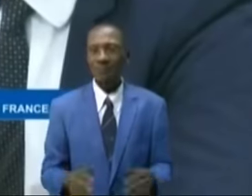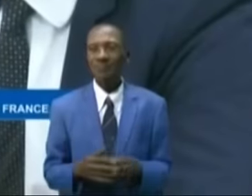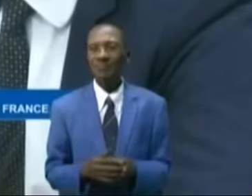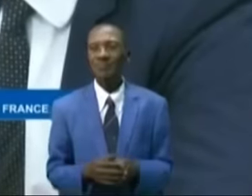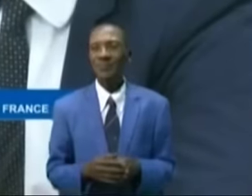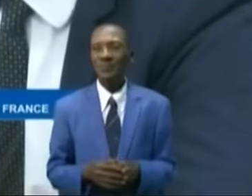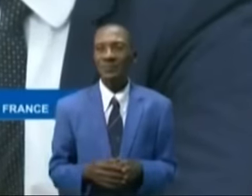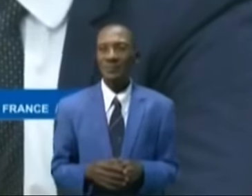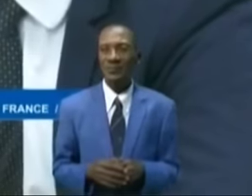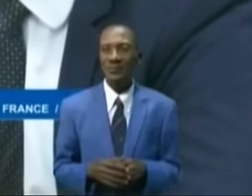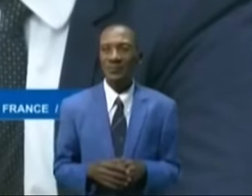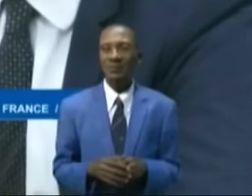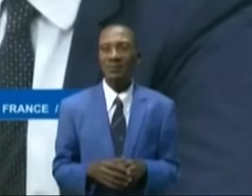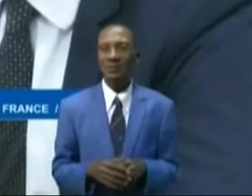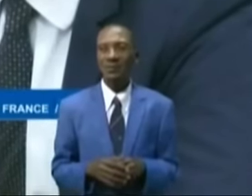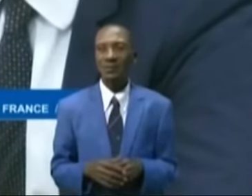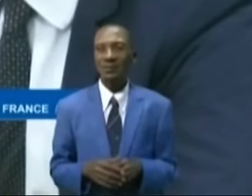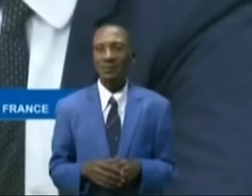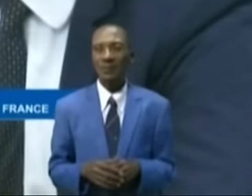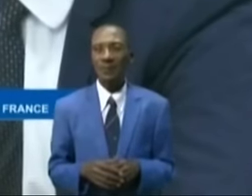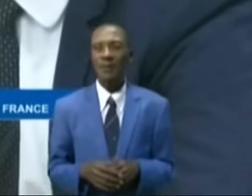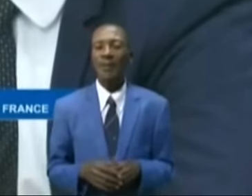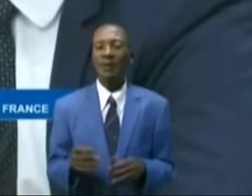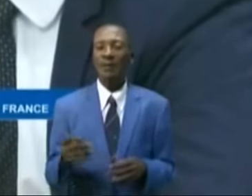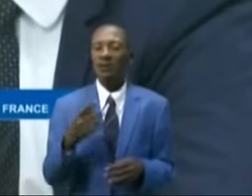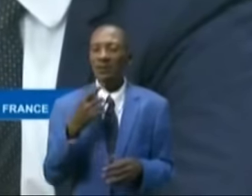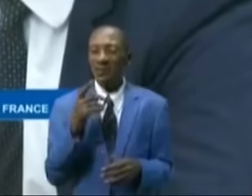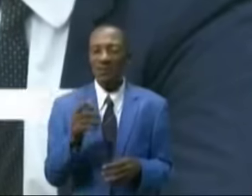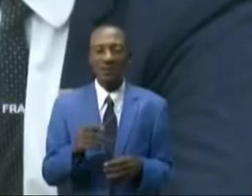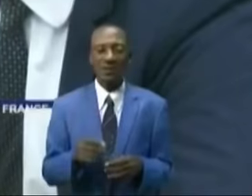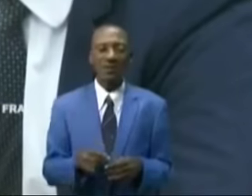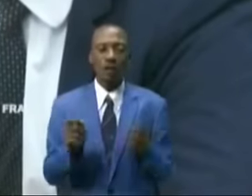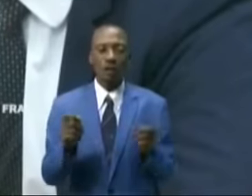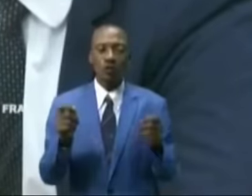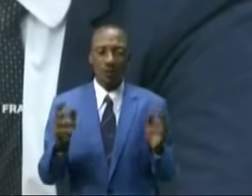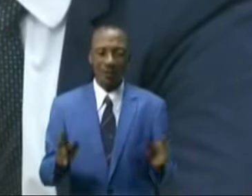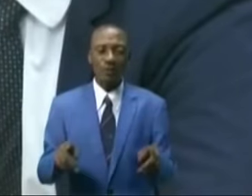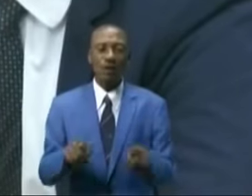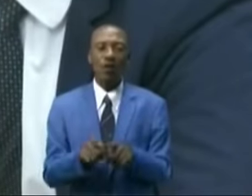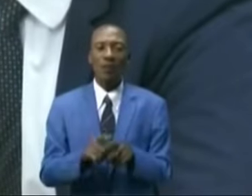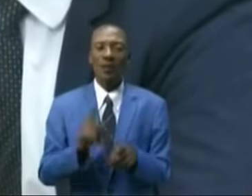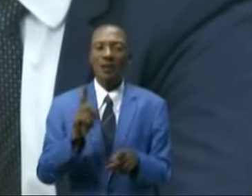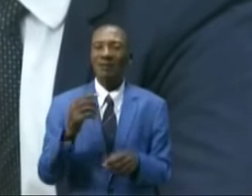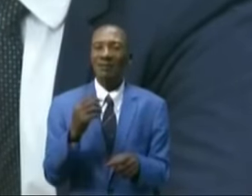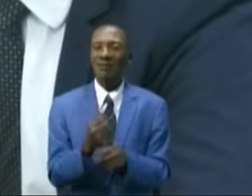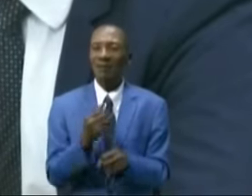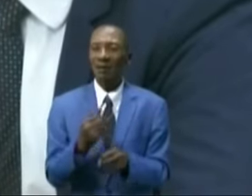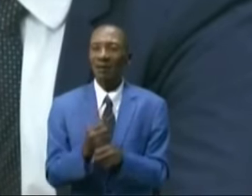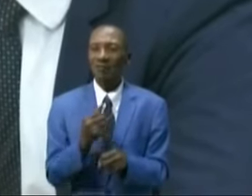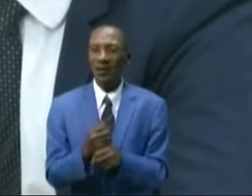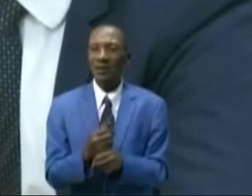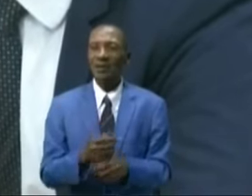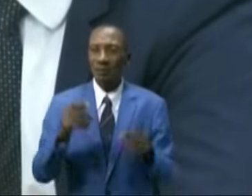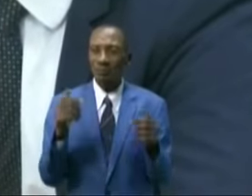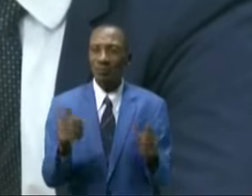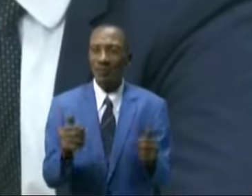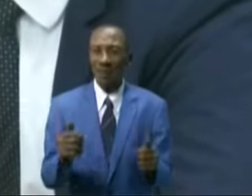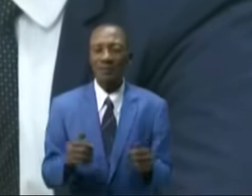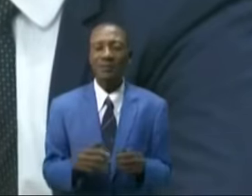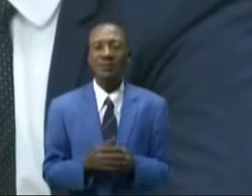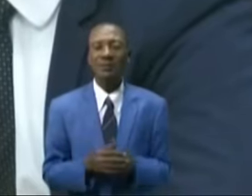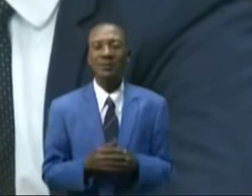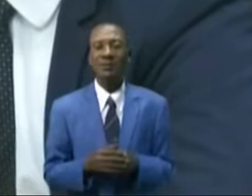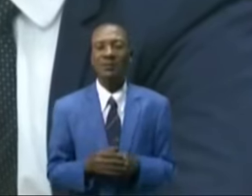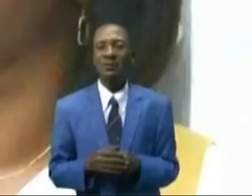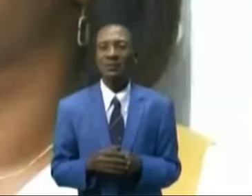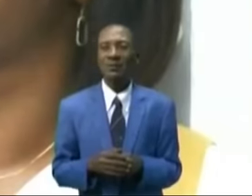métier qui souvent ne souffre pas de compromission. Voilà. Et vous dire que moi, depuis un an et